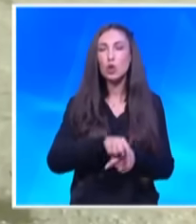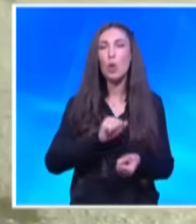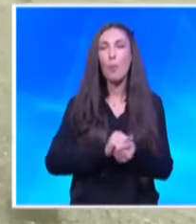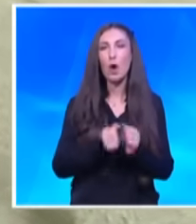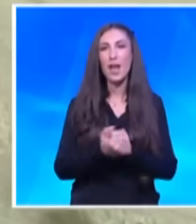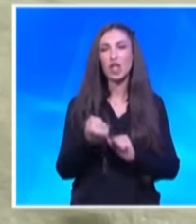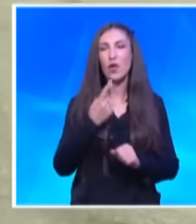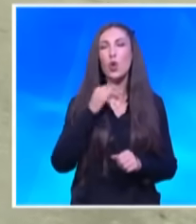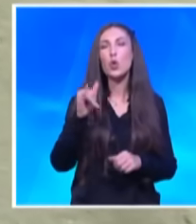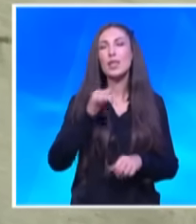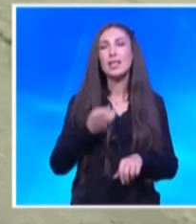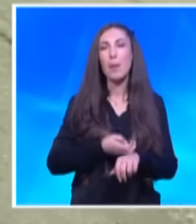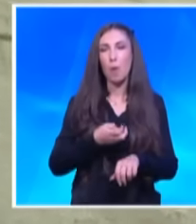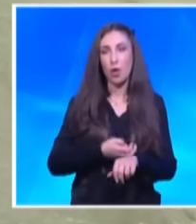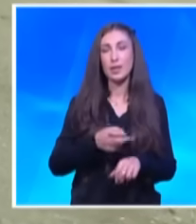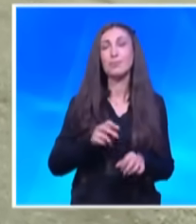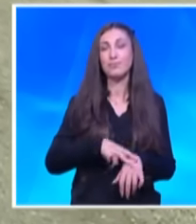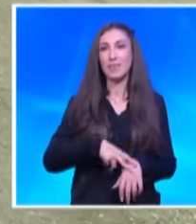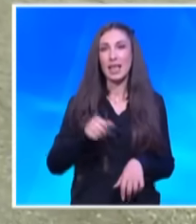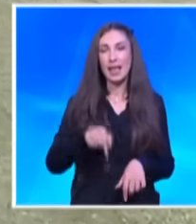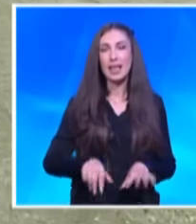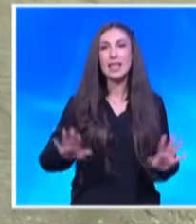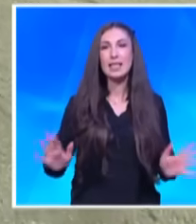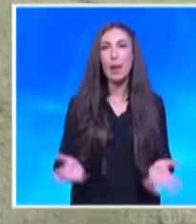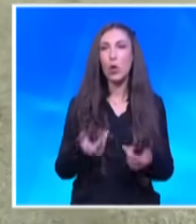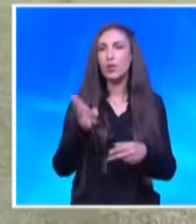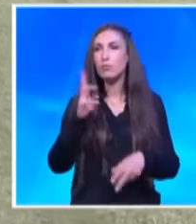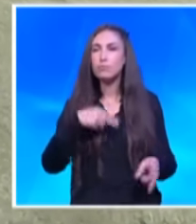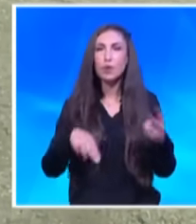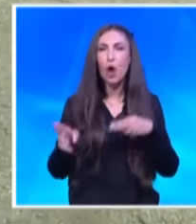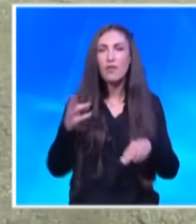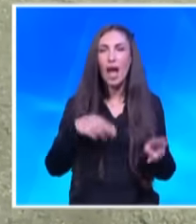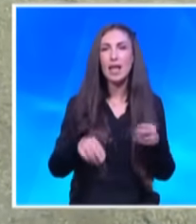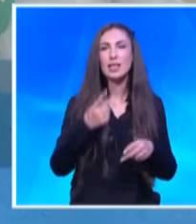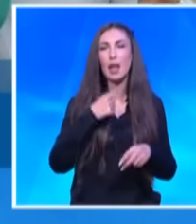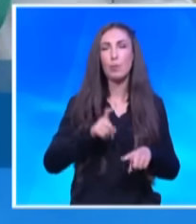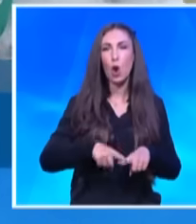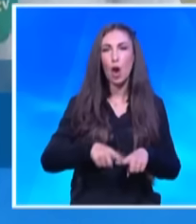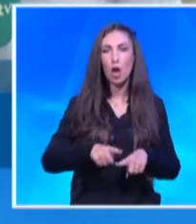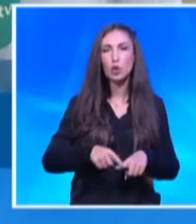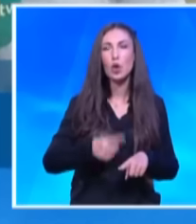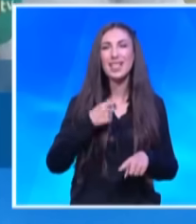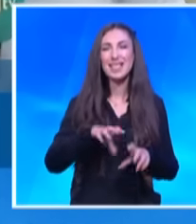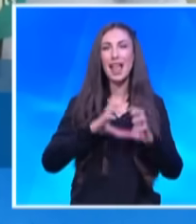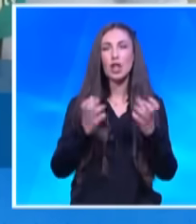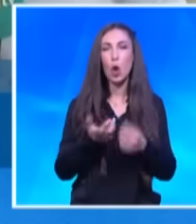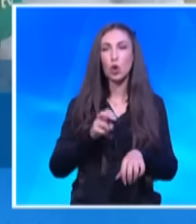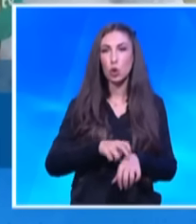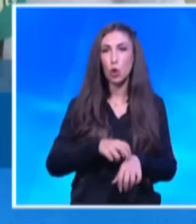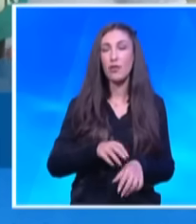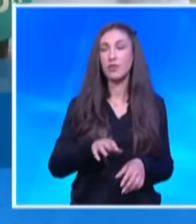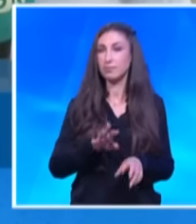в русенска болница. Иначе да, започна днес междуведомствена проверка, включително и на прокуратурата тук на стадион Дунав, за това